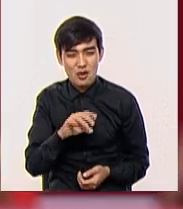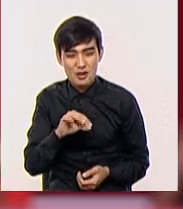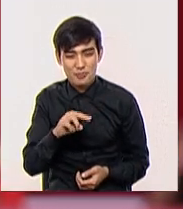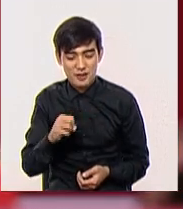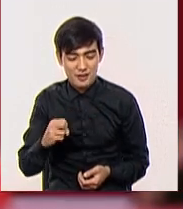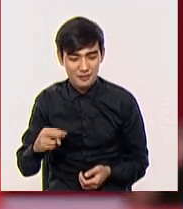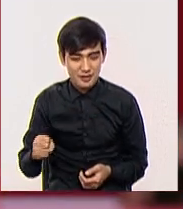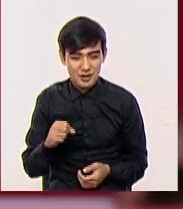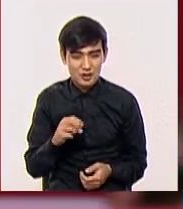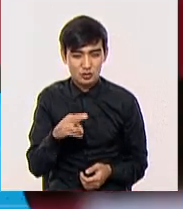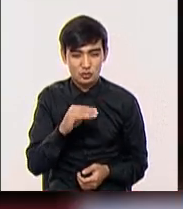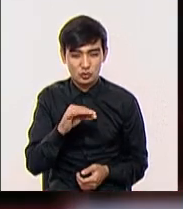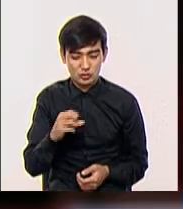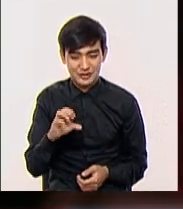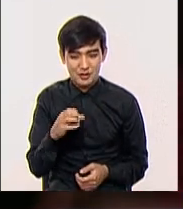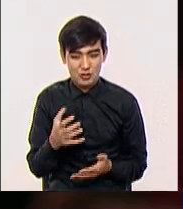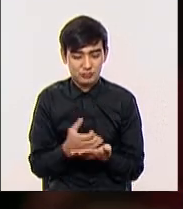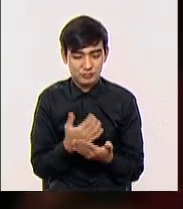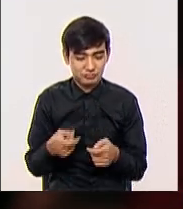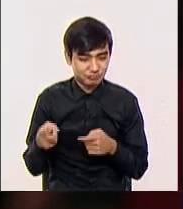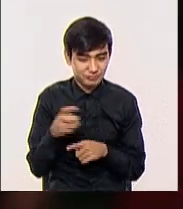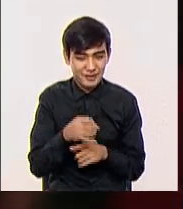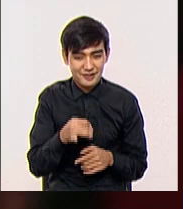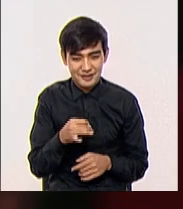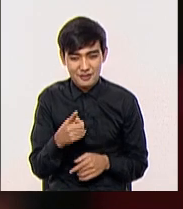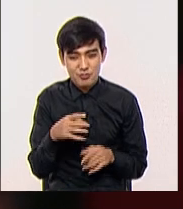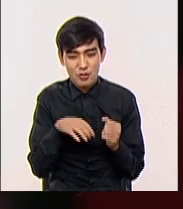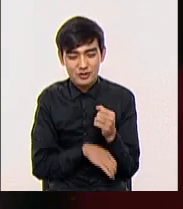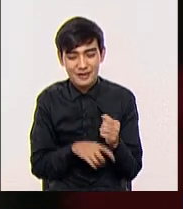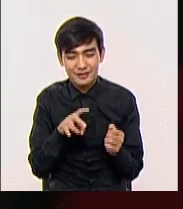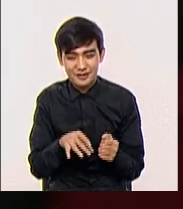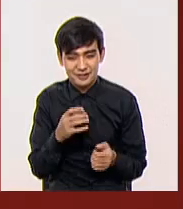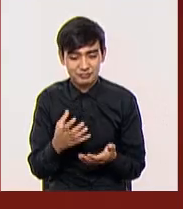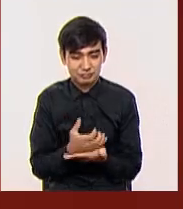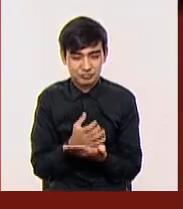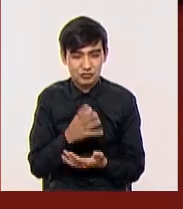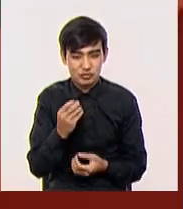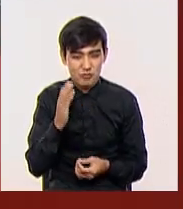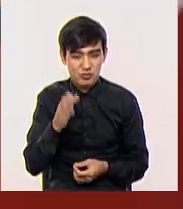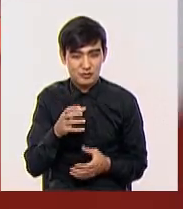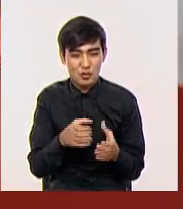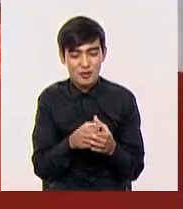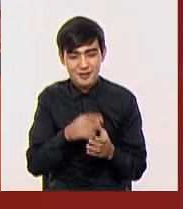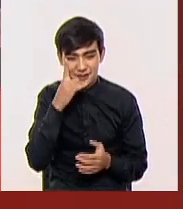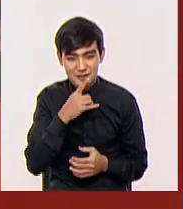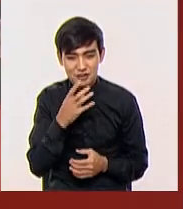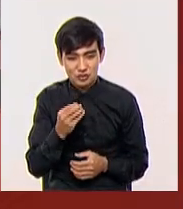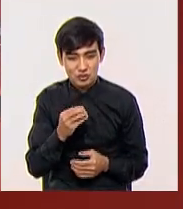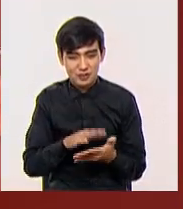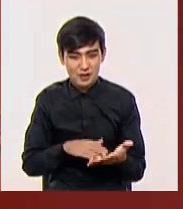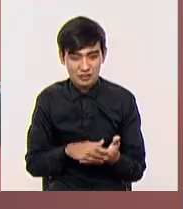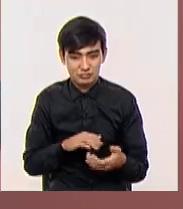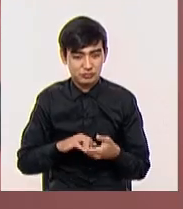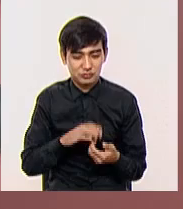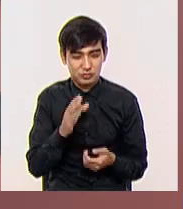дзюдоист вернулся с серебряной медалью. Но есть надежда, что это не последние завоеванные награды. Сборная Казахстана еще продолжает